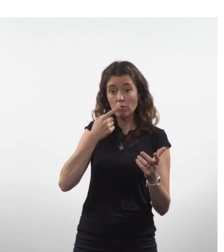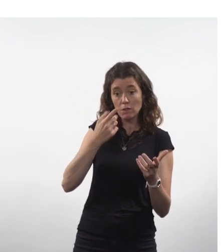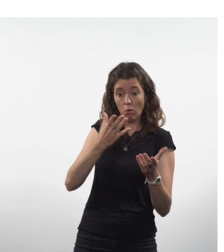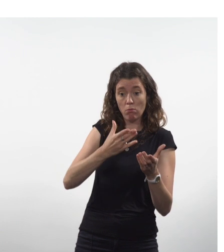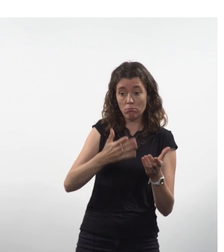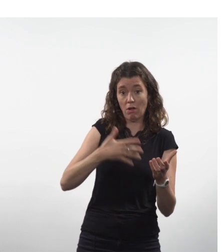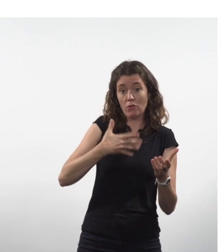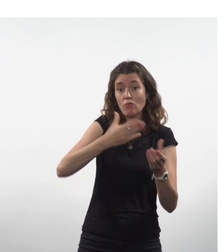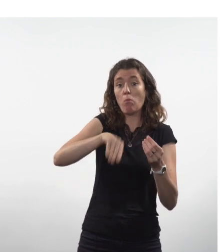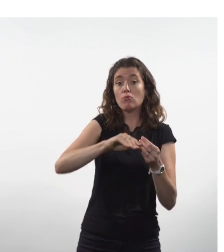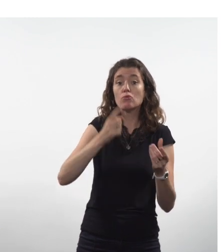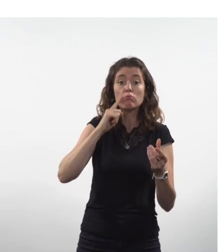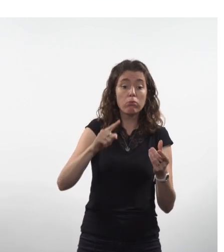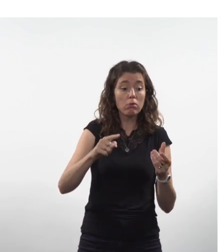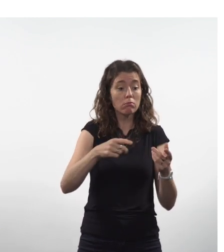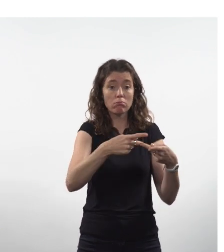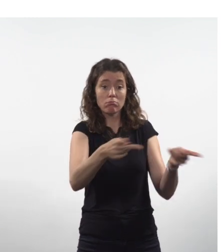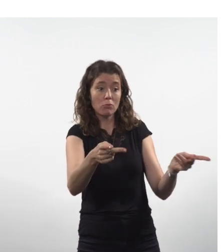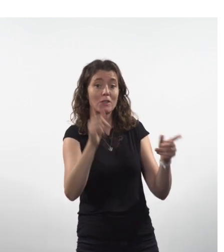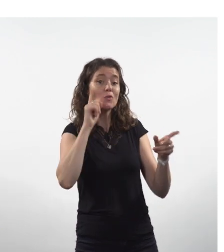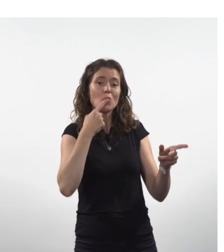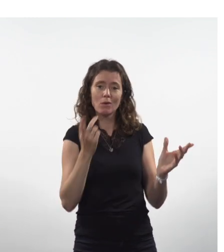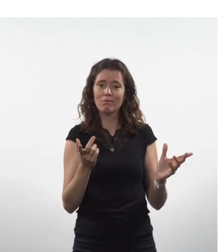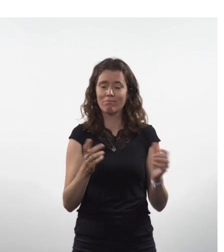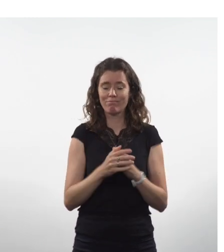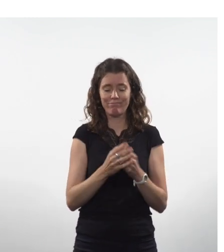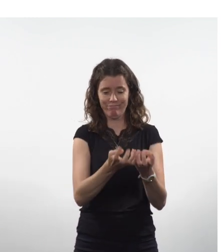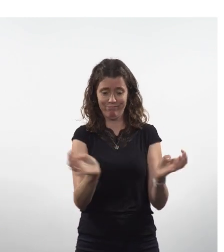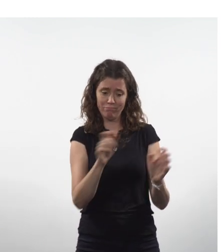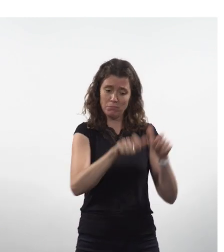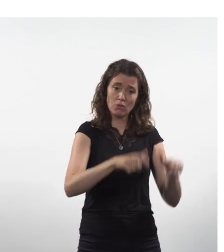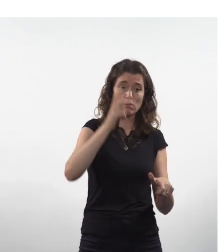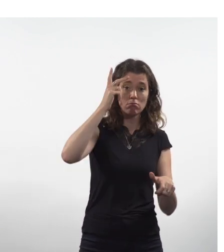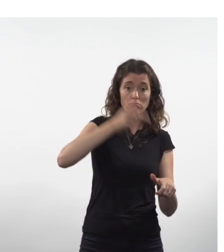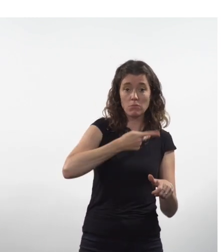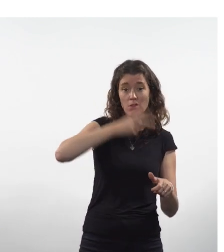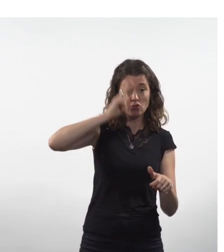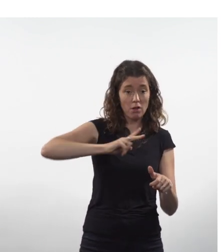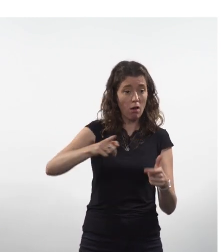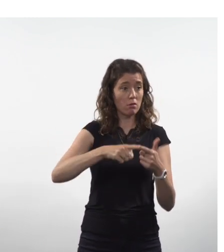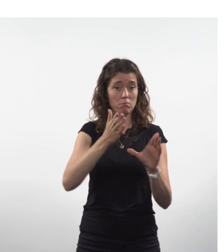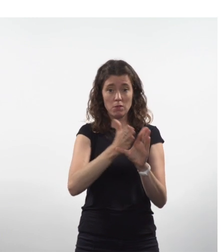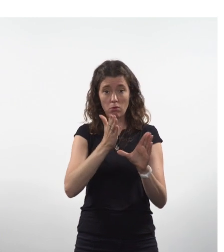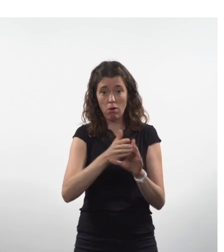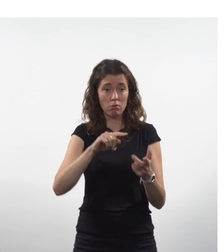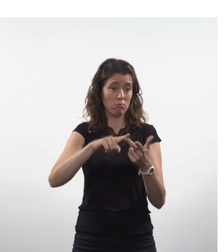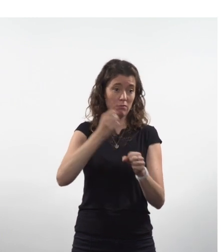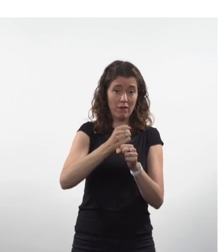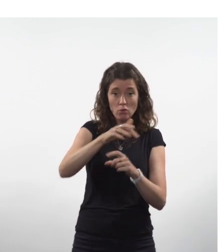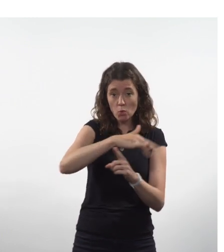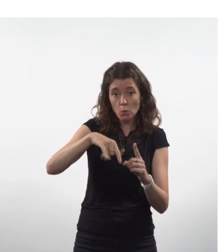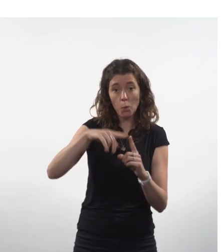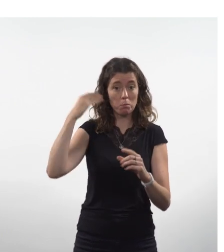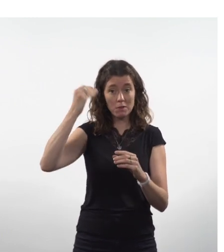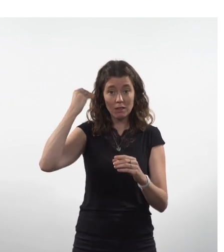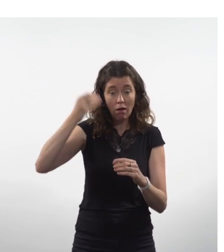à un public sourd. Donc, on a dans les unités des médecins généralistes, des psychologues, des travailleurs sociaux,